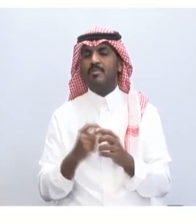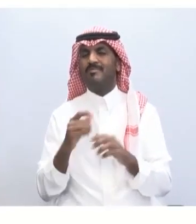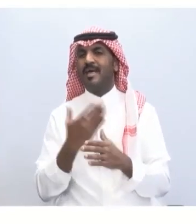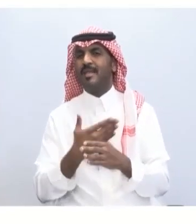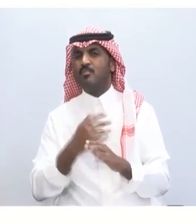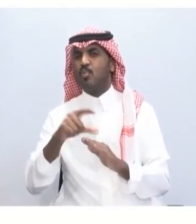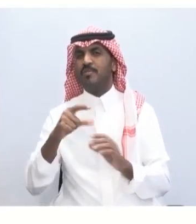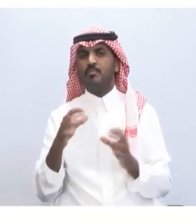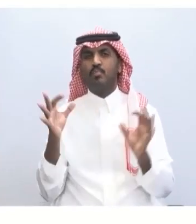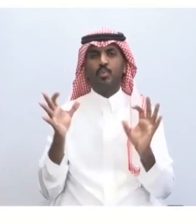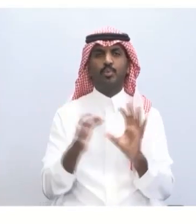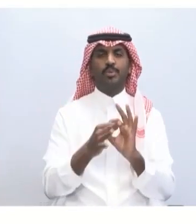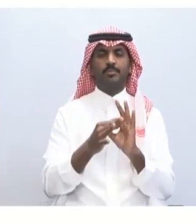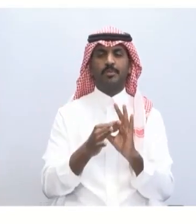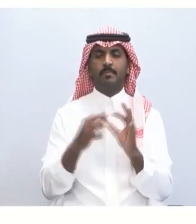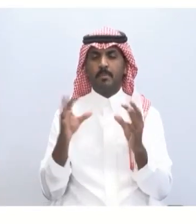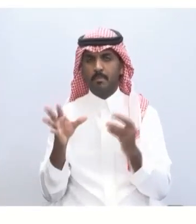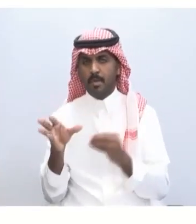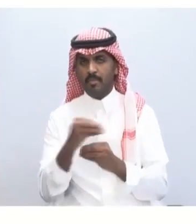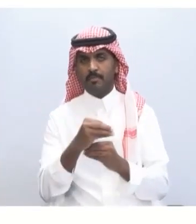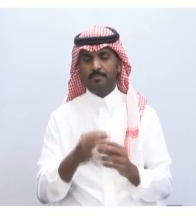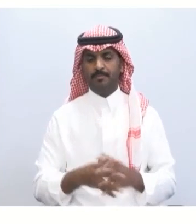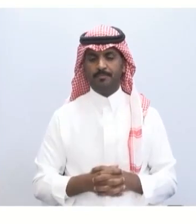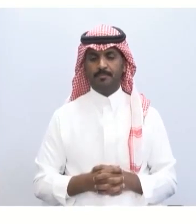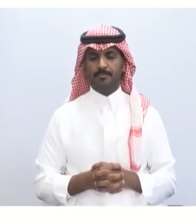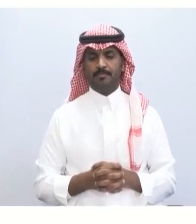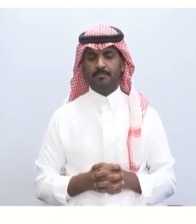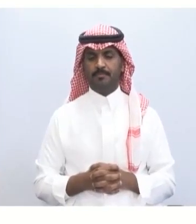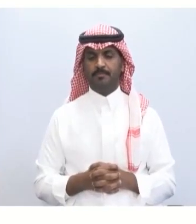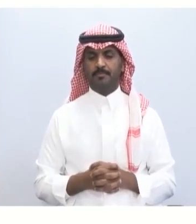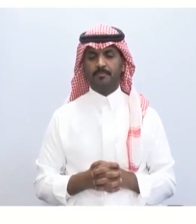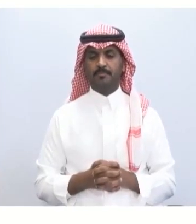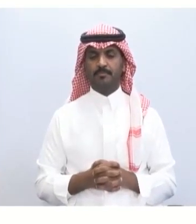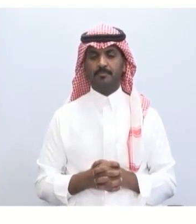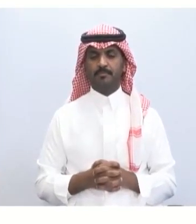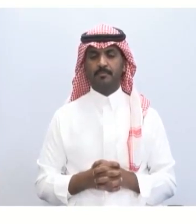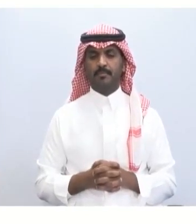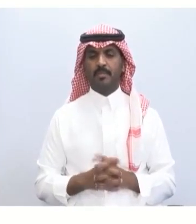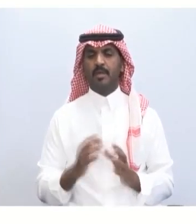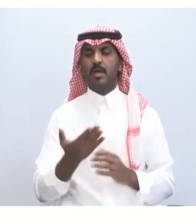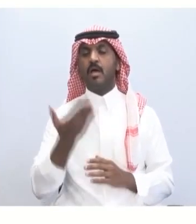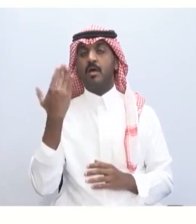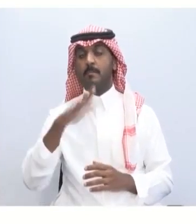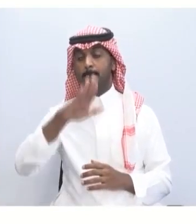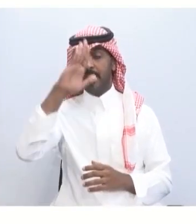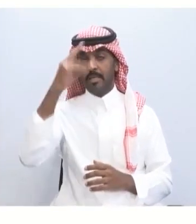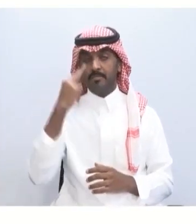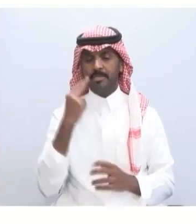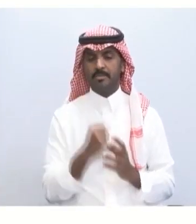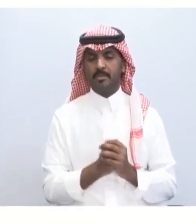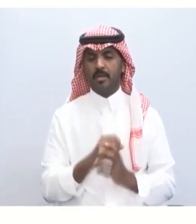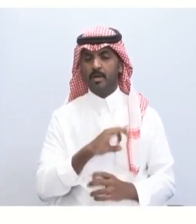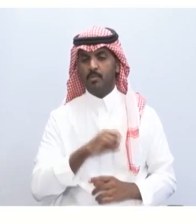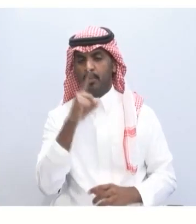الطلاب مرتبطه مع بعضها البعض كان الملك عبد العزيز رحمه